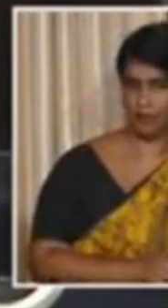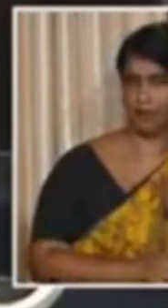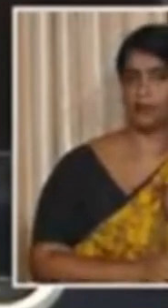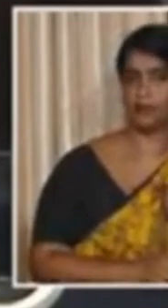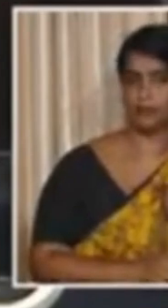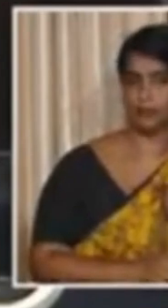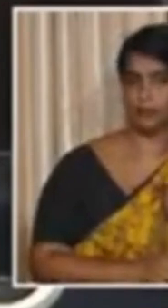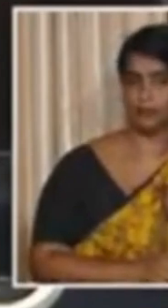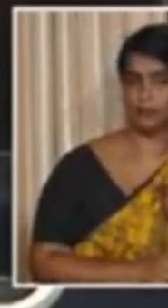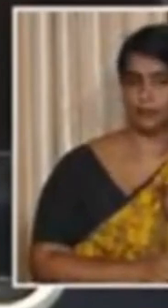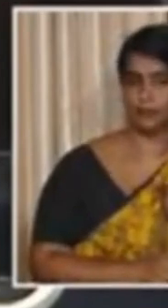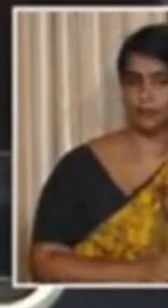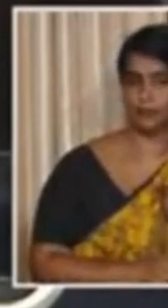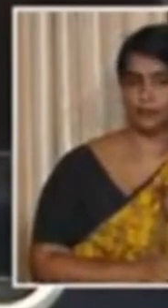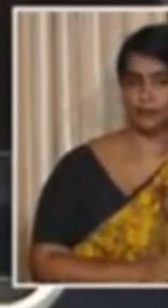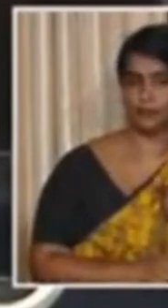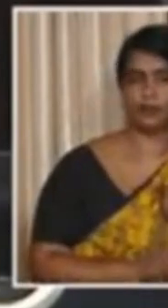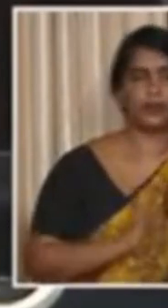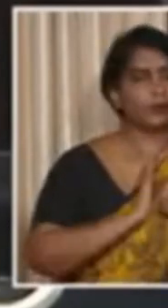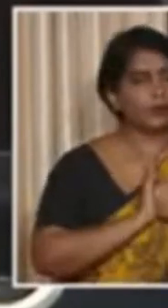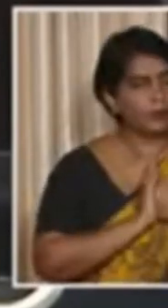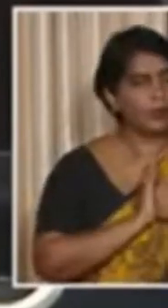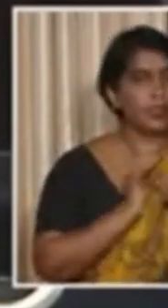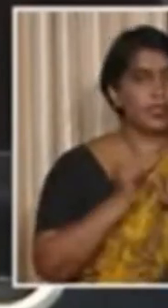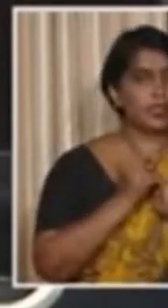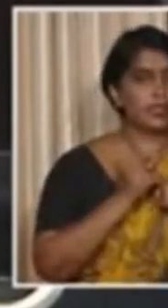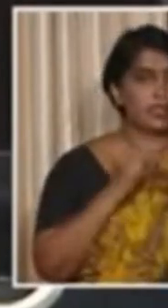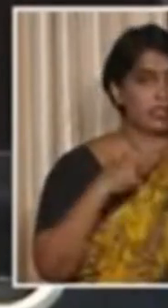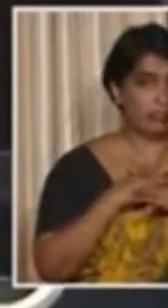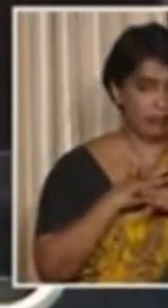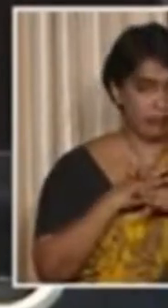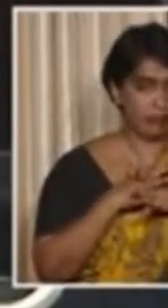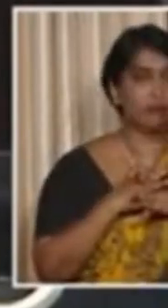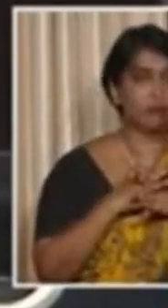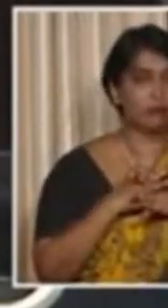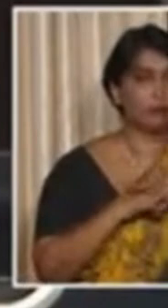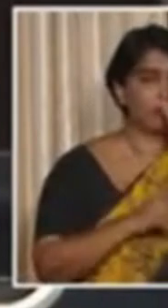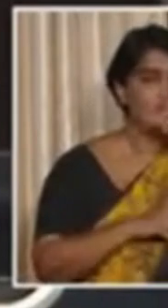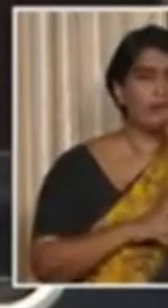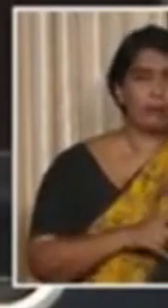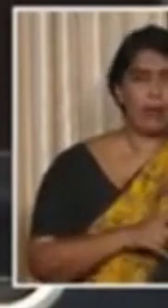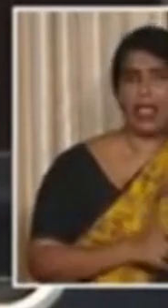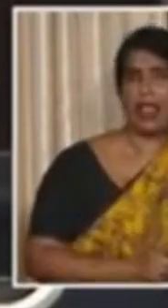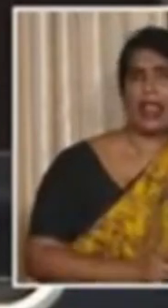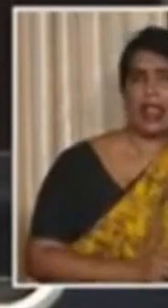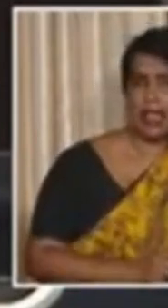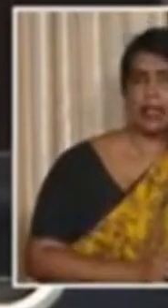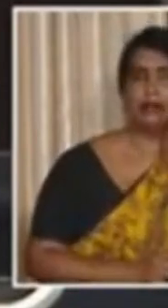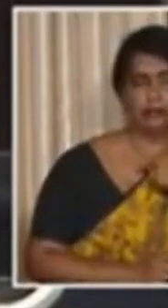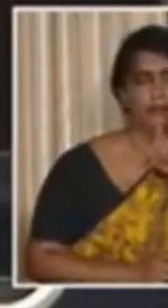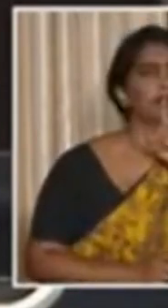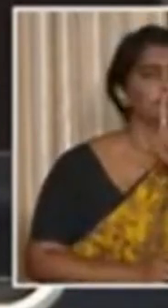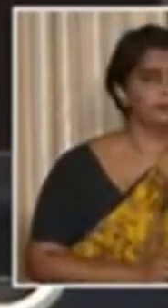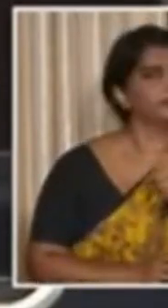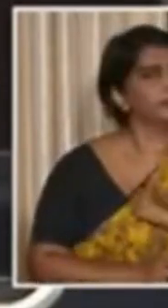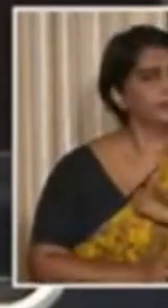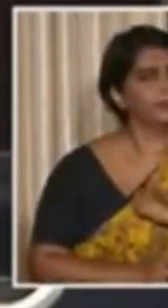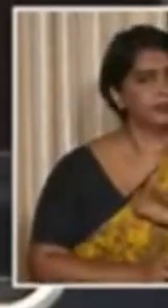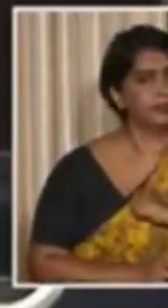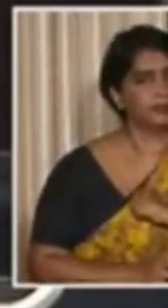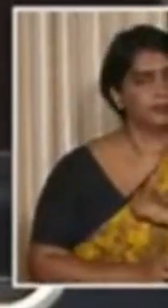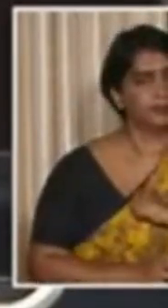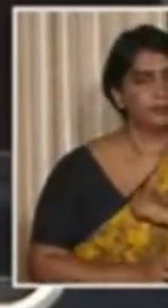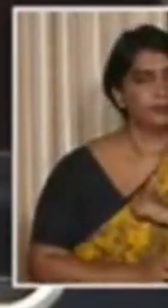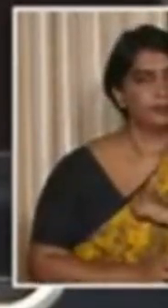கௌரவ சரத் வீரசேகர் அவர்கள், அவர் ஒரு மனநோயாளி. ஏனென்றால் அவர் கடற்படையிலே சமைத்தவர் போல்